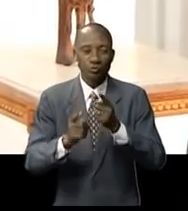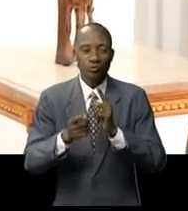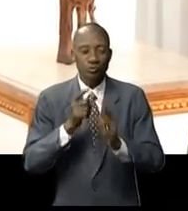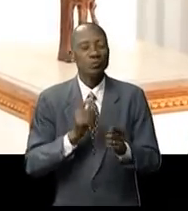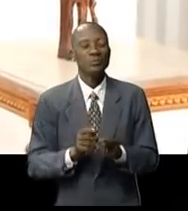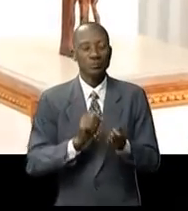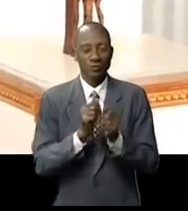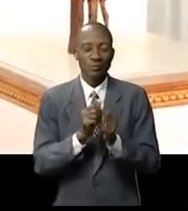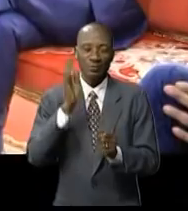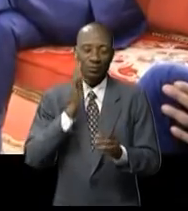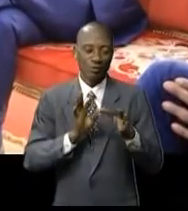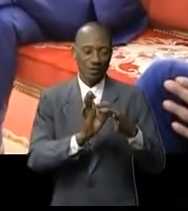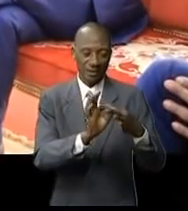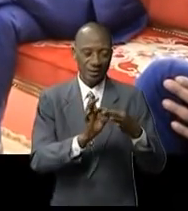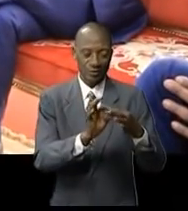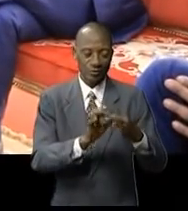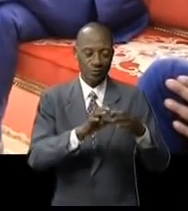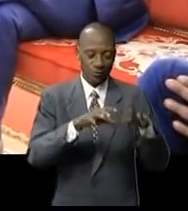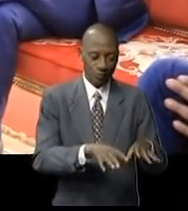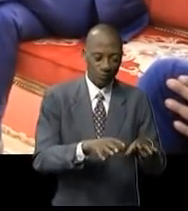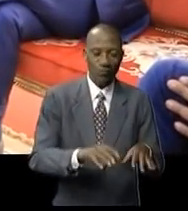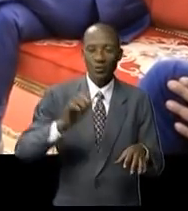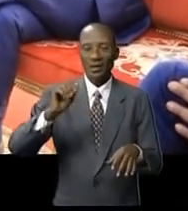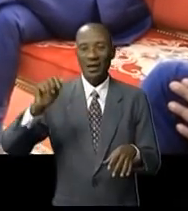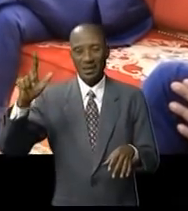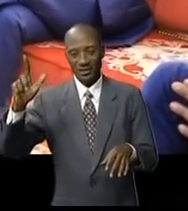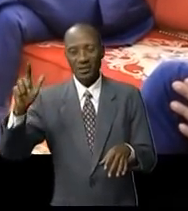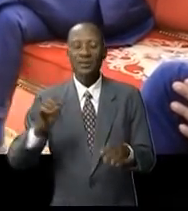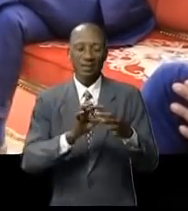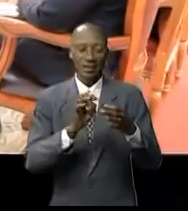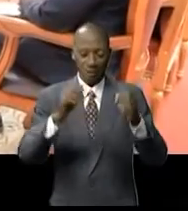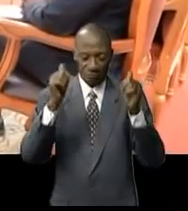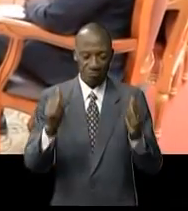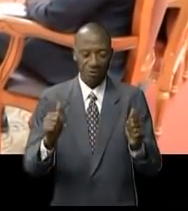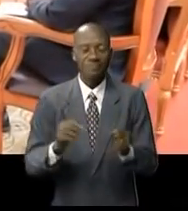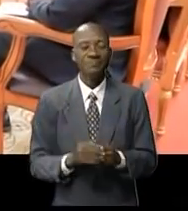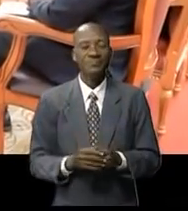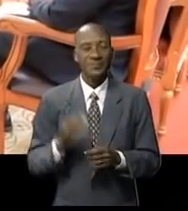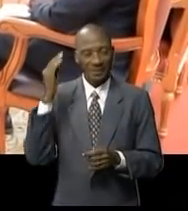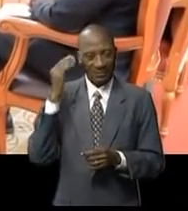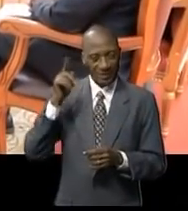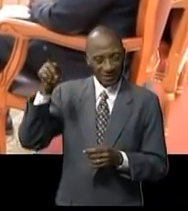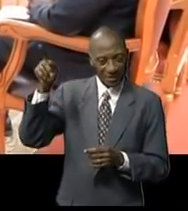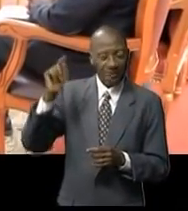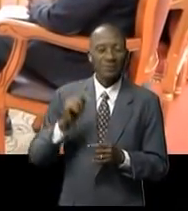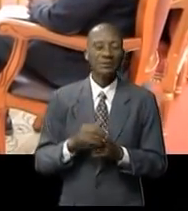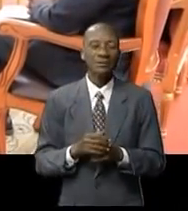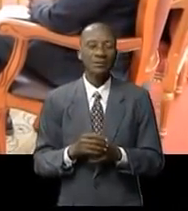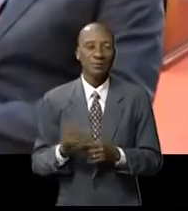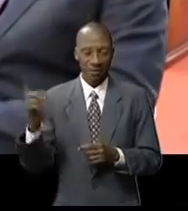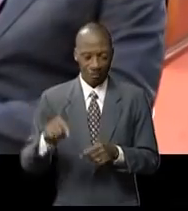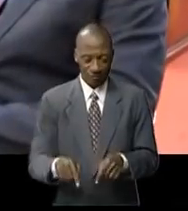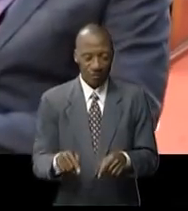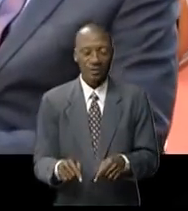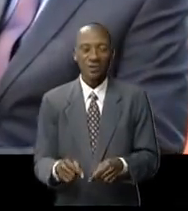les bonnes relations bilatérales qui existent entre Kinshasa et Alger. Le ministre algérien est en République démocratique du Congo,